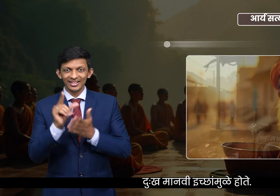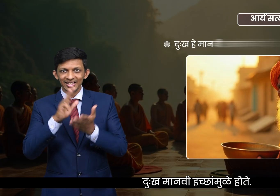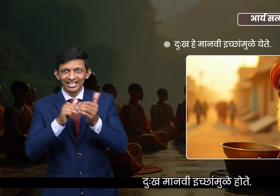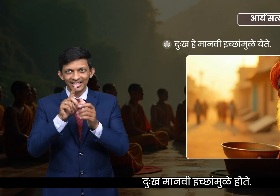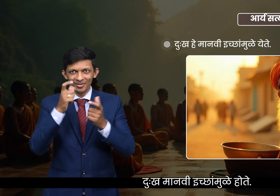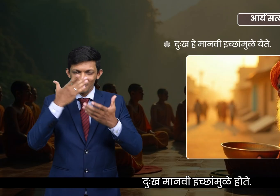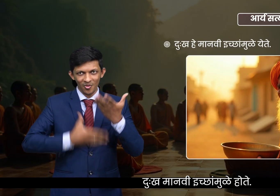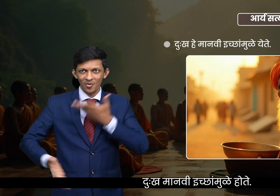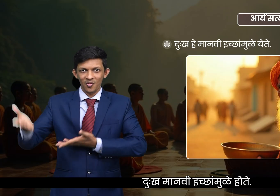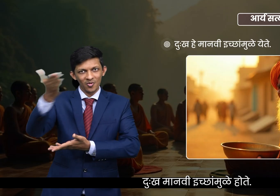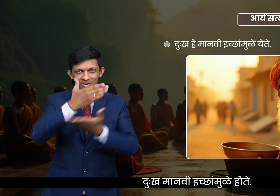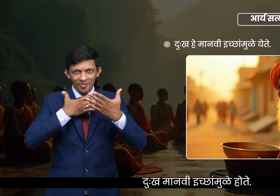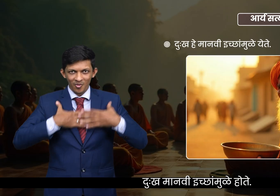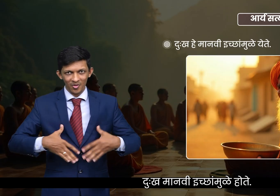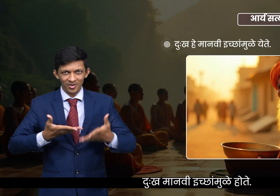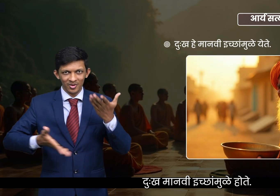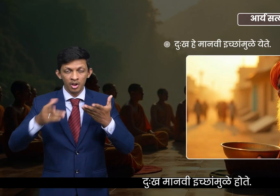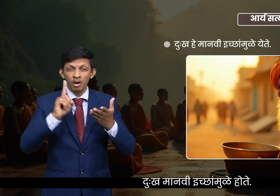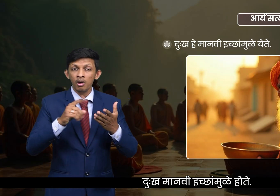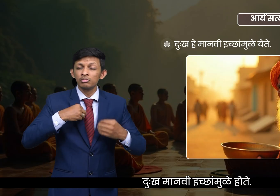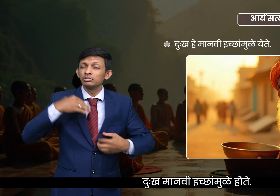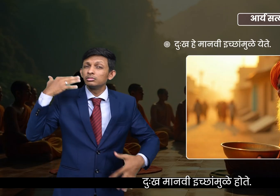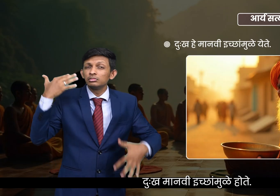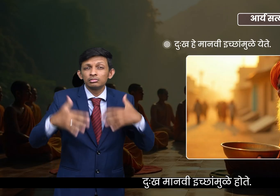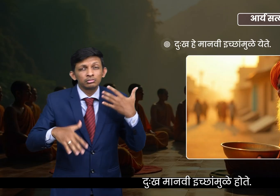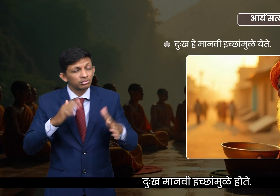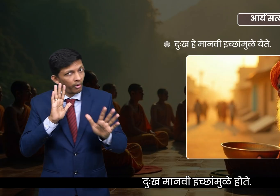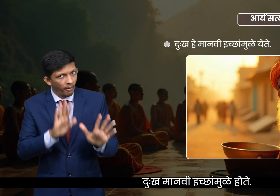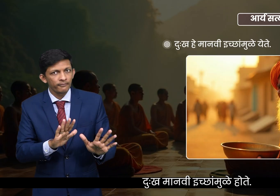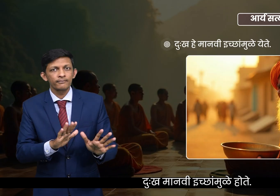दुःख मानवी इच्छांमुळे होते.